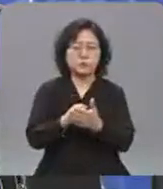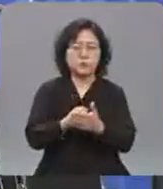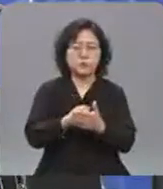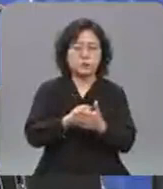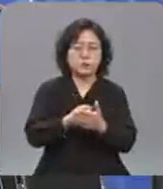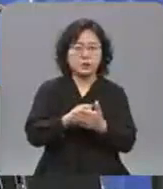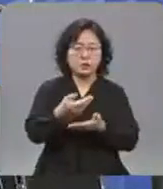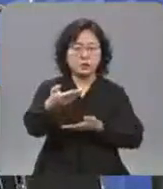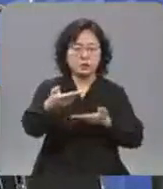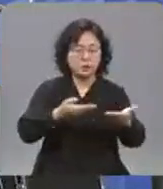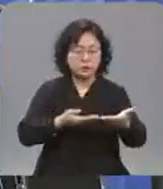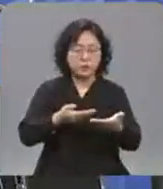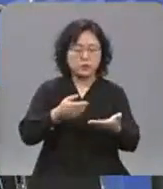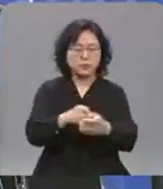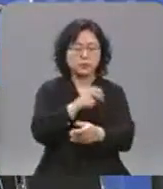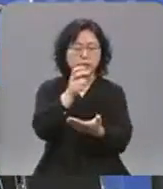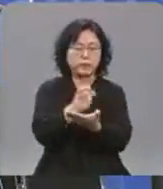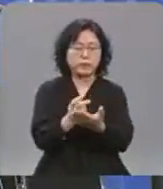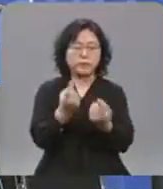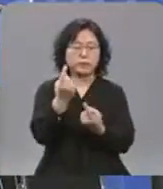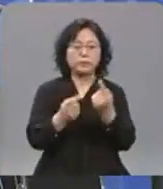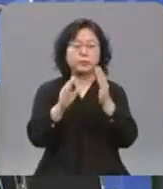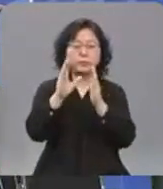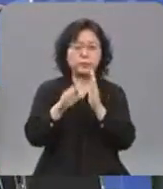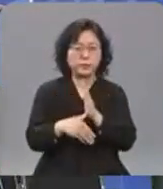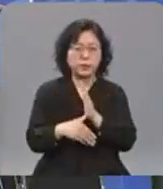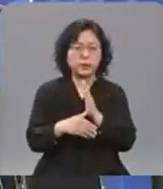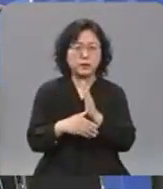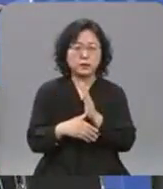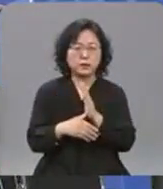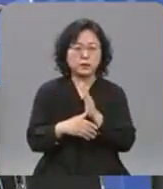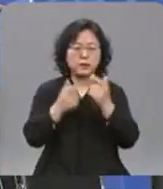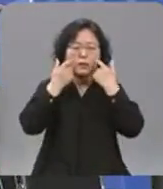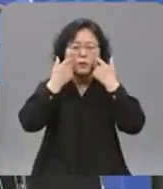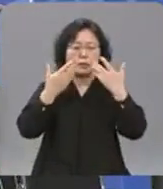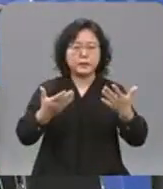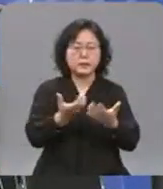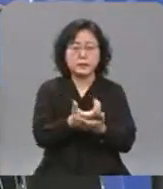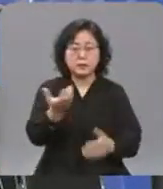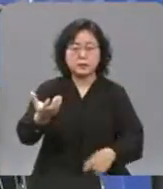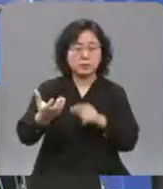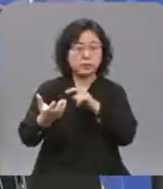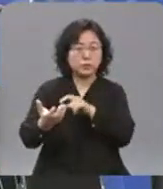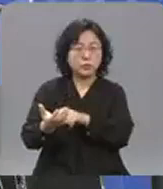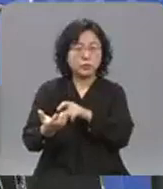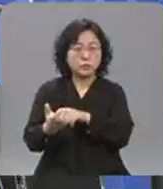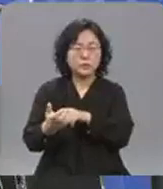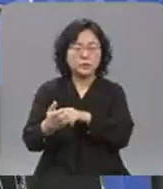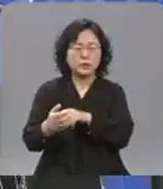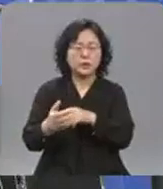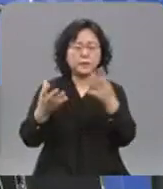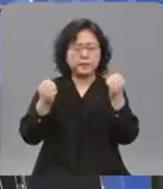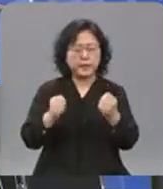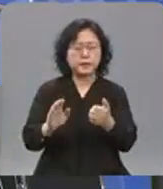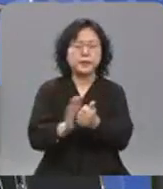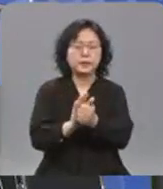기부대야며 특별법 때보다는 분명히 이전 지역에 많은